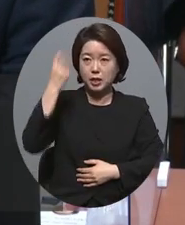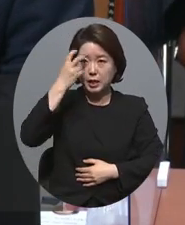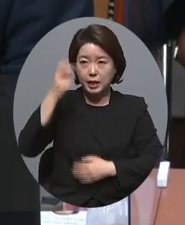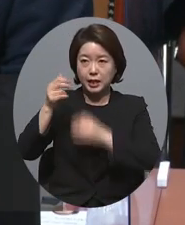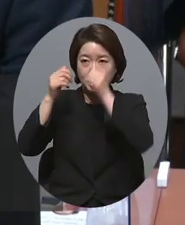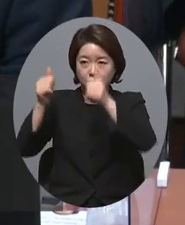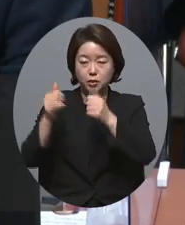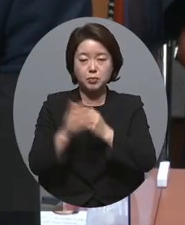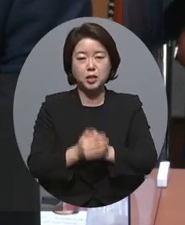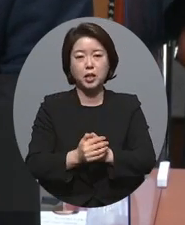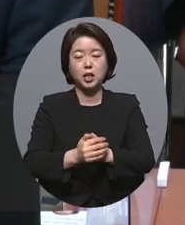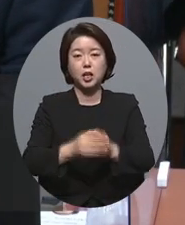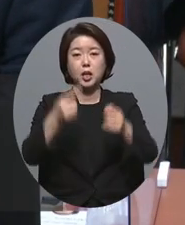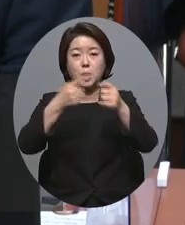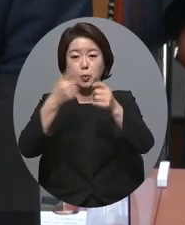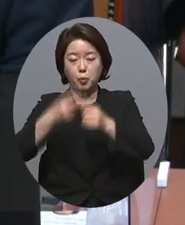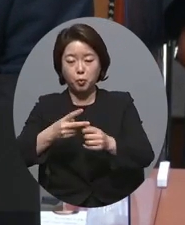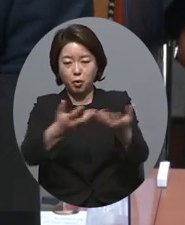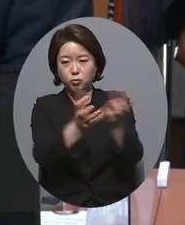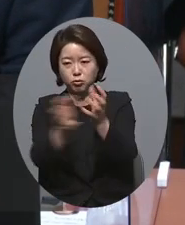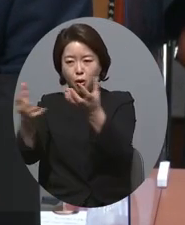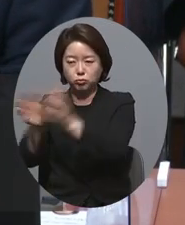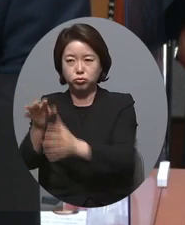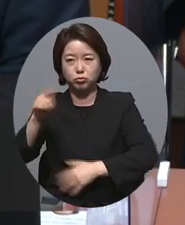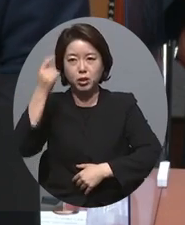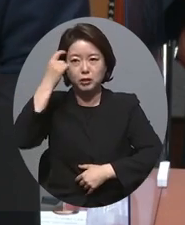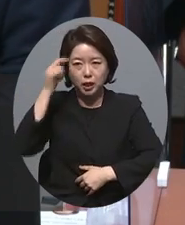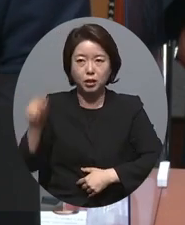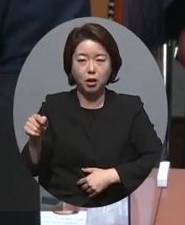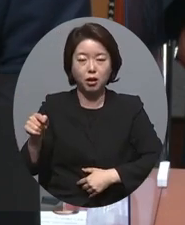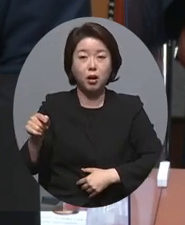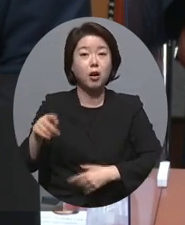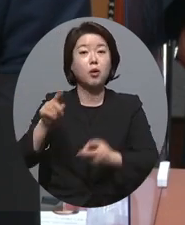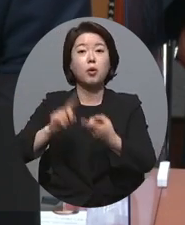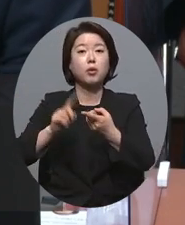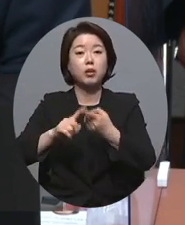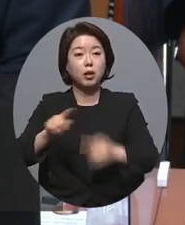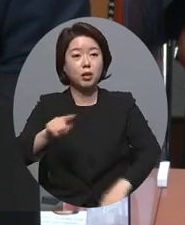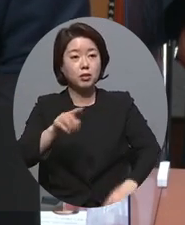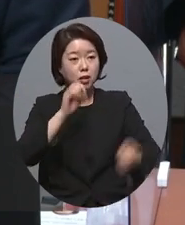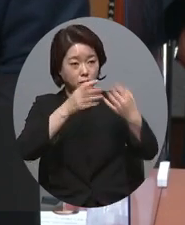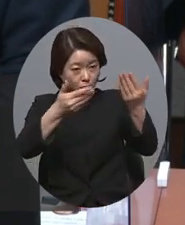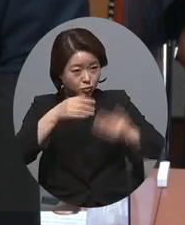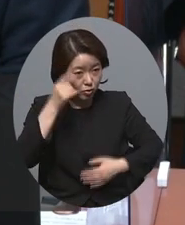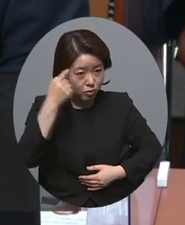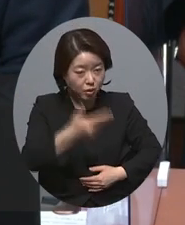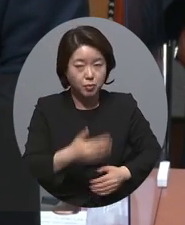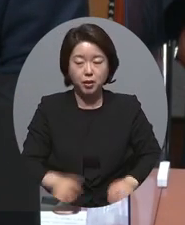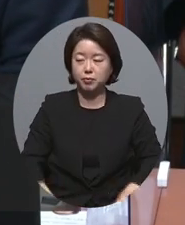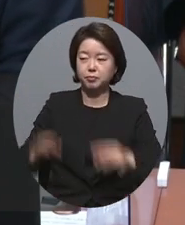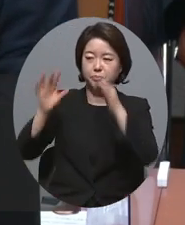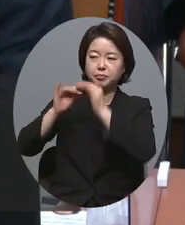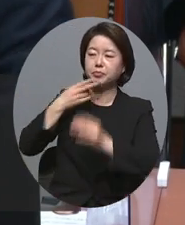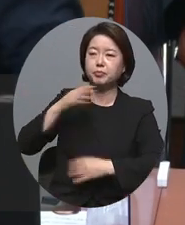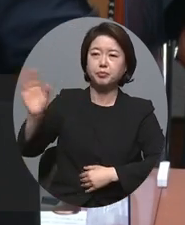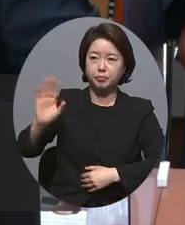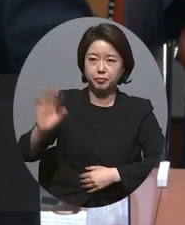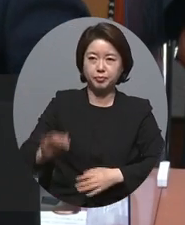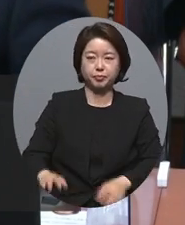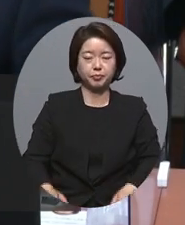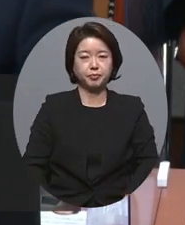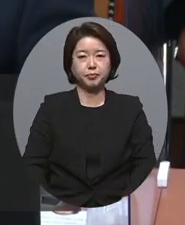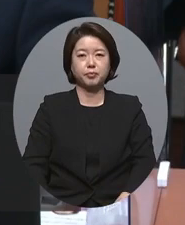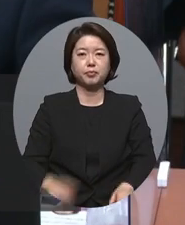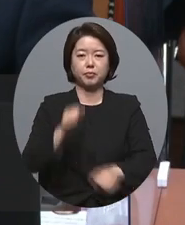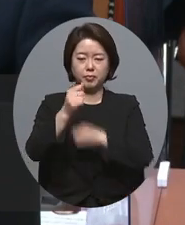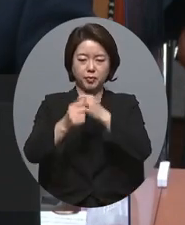이렇게 지적을 하는데 뭐 장관께서는 그 부분에 대해서 뭐 코멘트할 게 있어요? 전혀 동의하지 않고요. 동의하지 않다. 위원님 몇